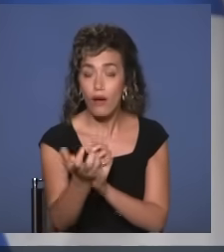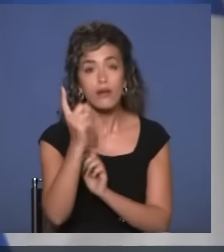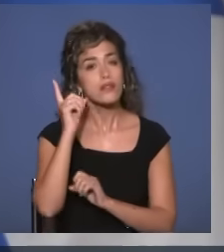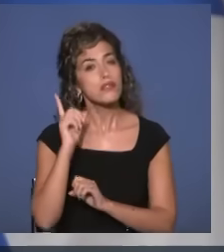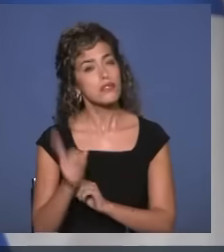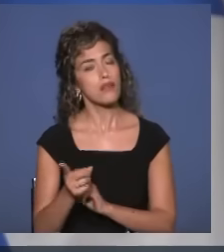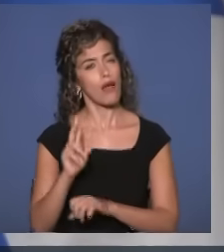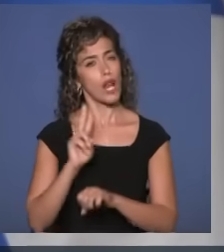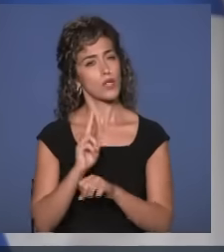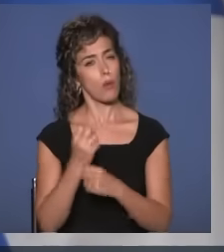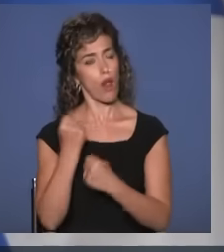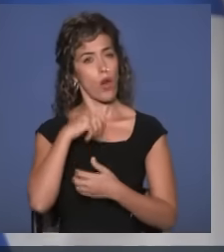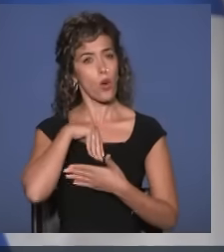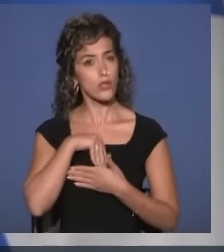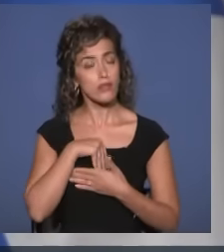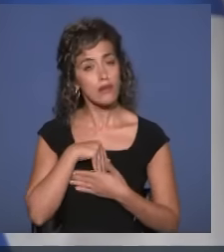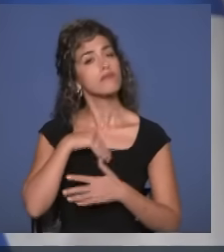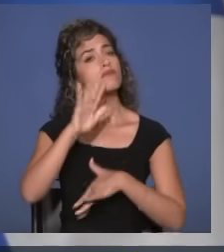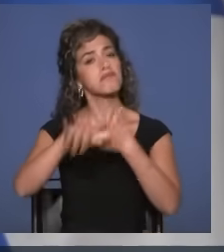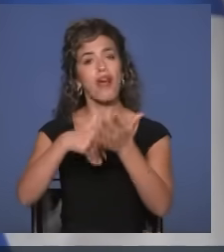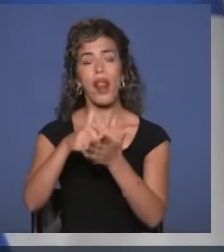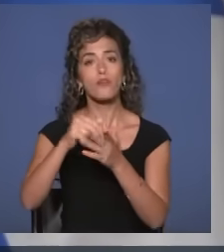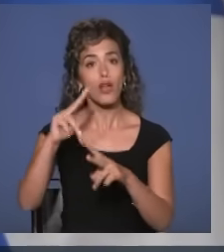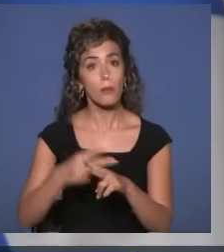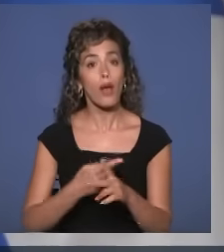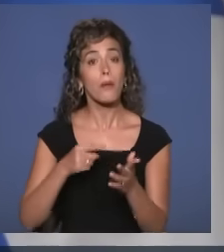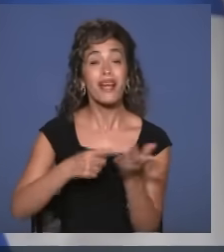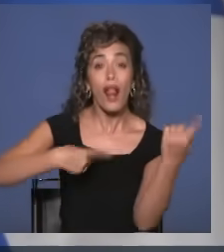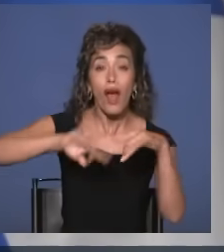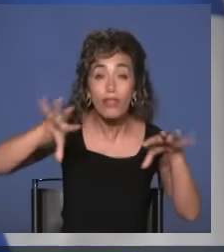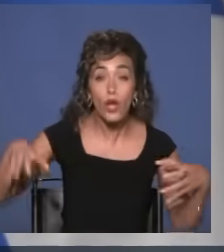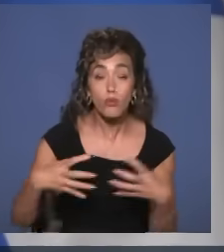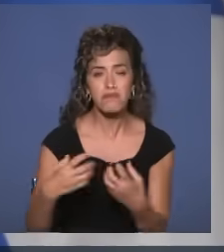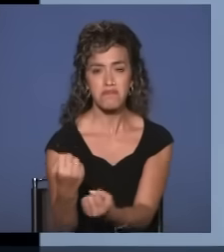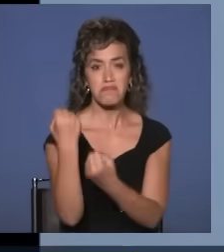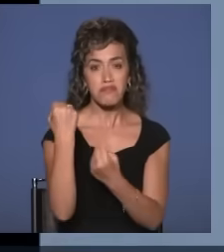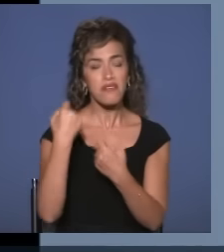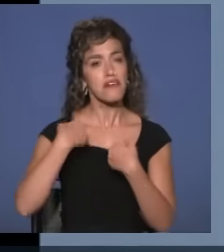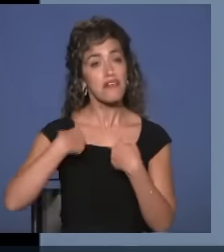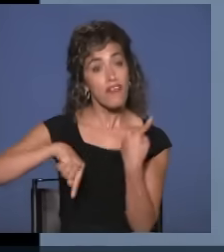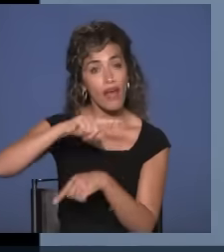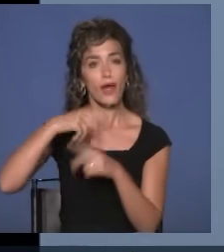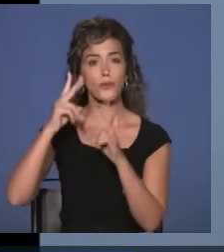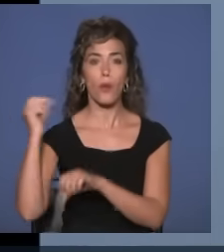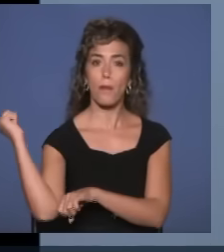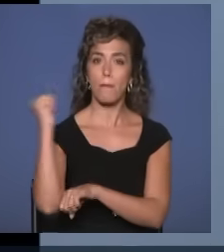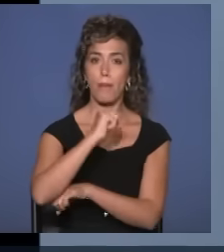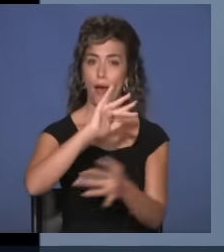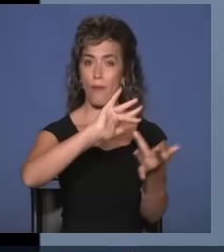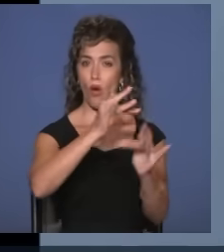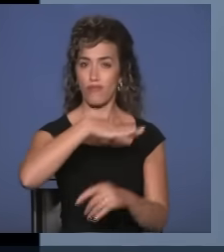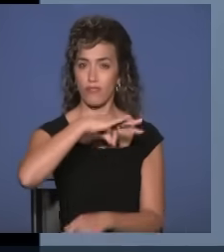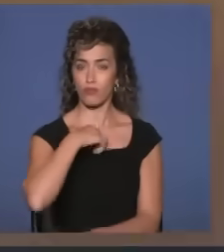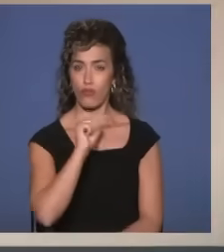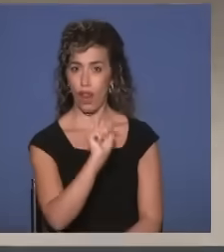המלחמה. זאת העוצמה שלנו כחברה לנצח את האויבים שלנו. ירי הרקטות מעזה